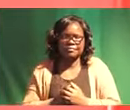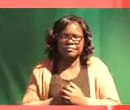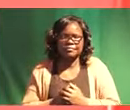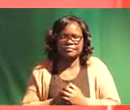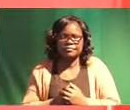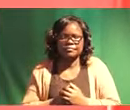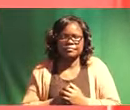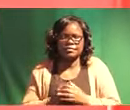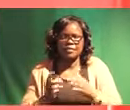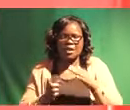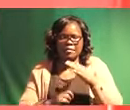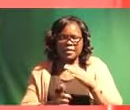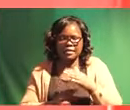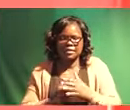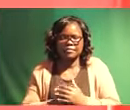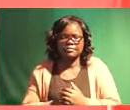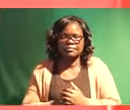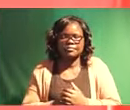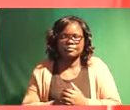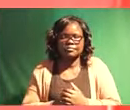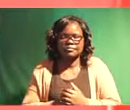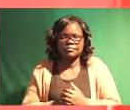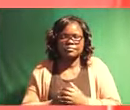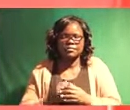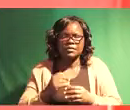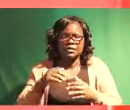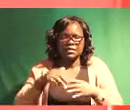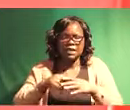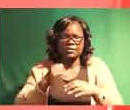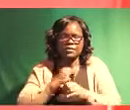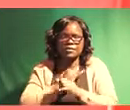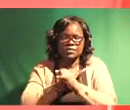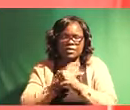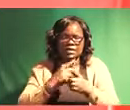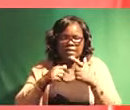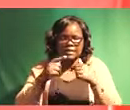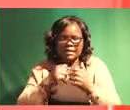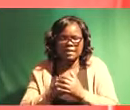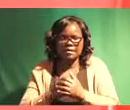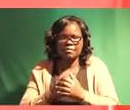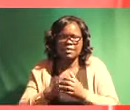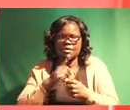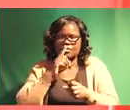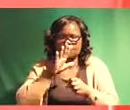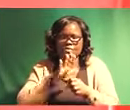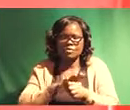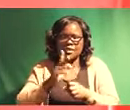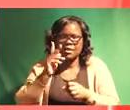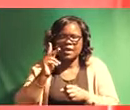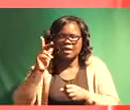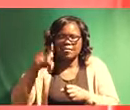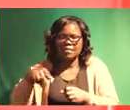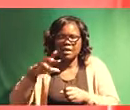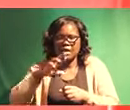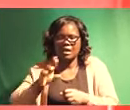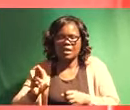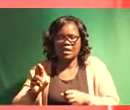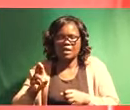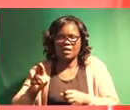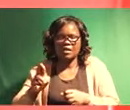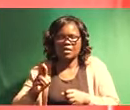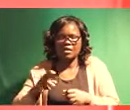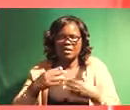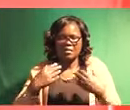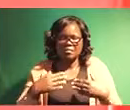Wasiri wako wa internal security alitembea akatuahidi KPR